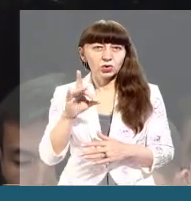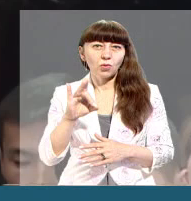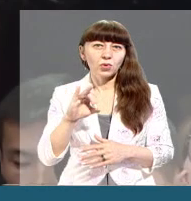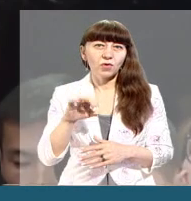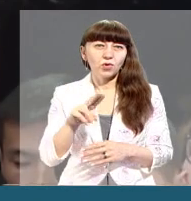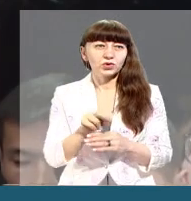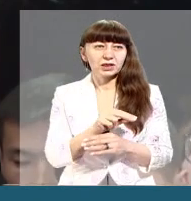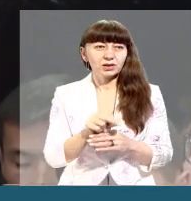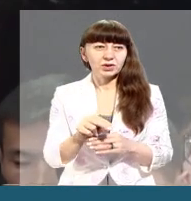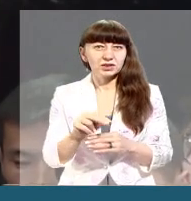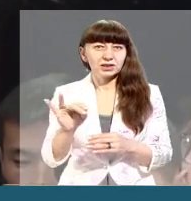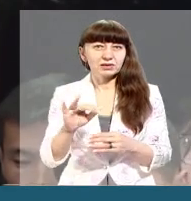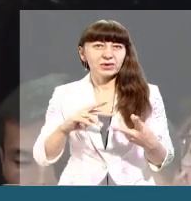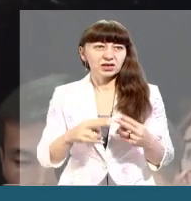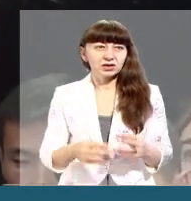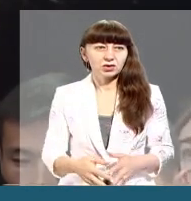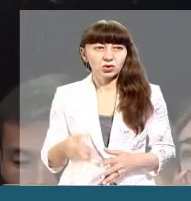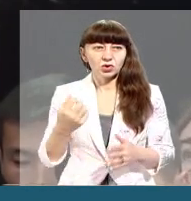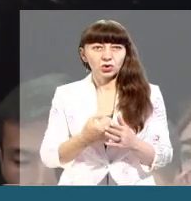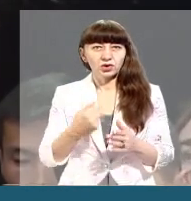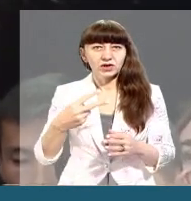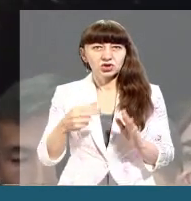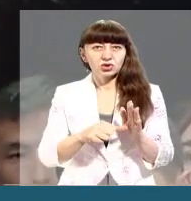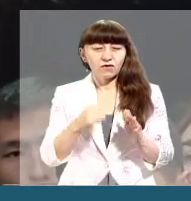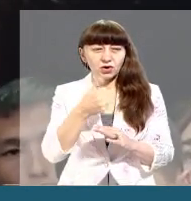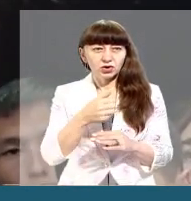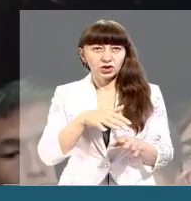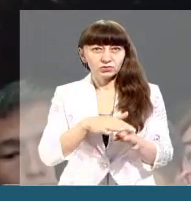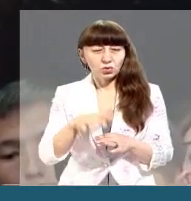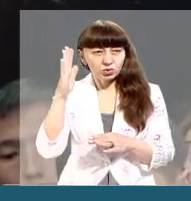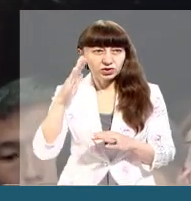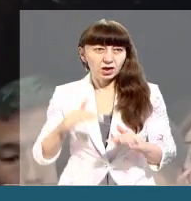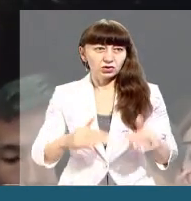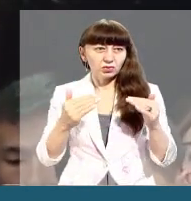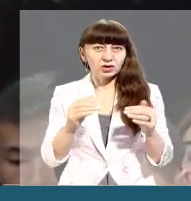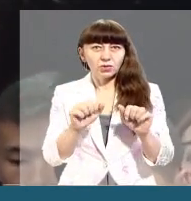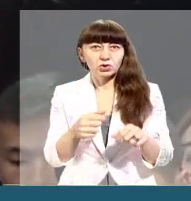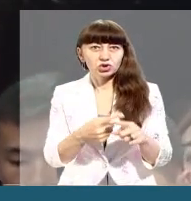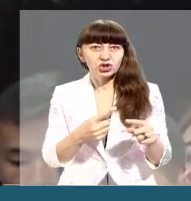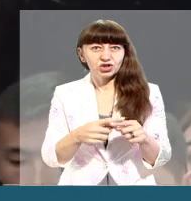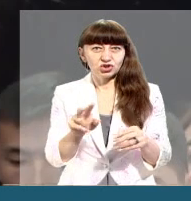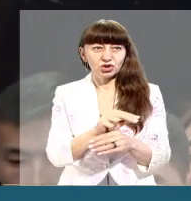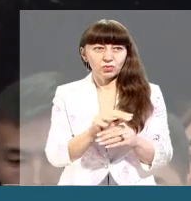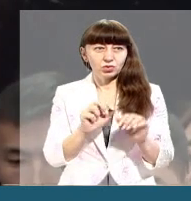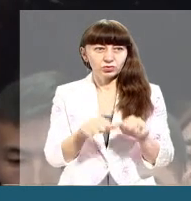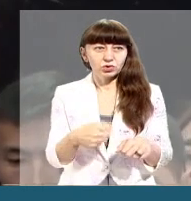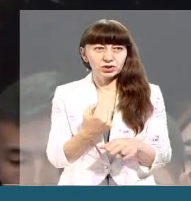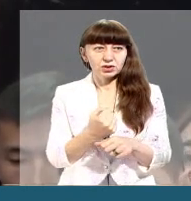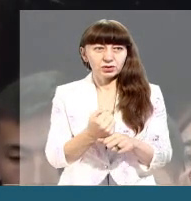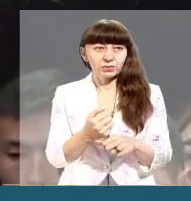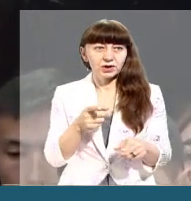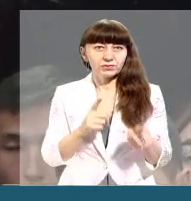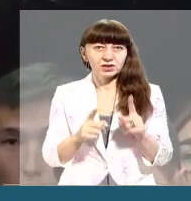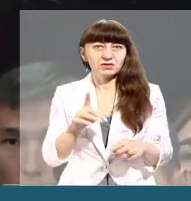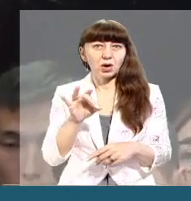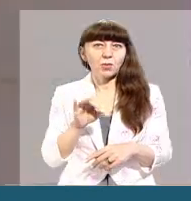ремонтировать, переделать все. Ну, до 26 года там затопить все. Хотя бы, может быть, какой-то частичный ремонт сейчас сделать. Потому что вот болото